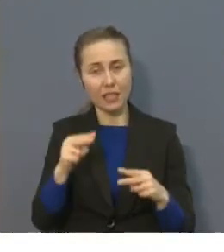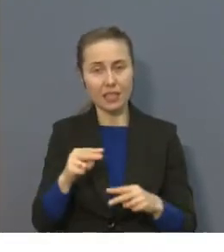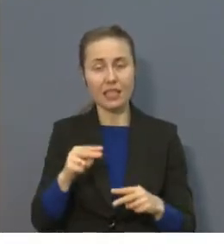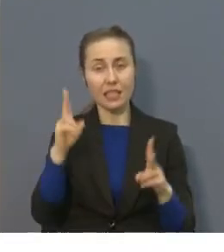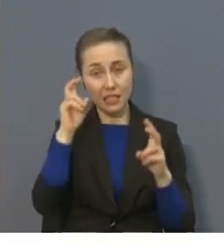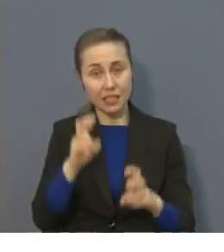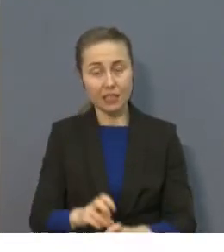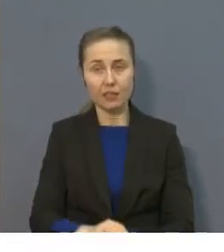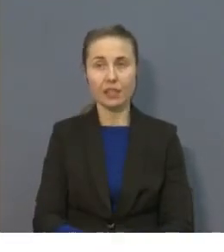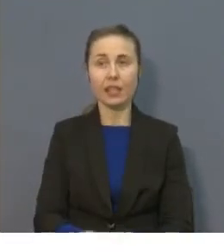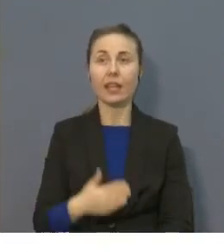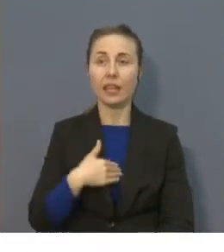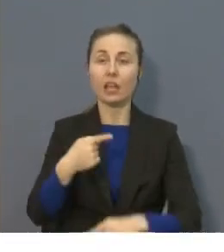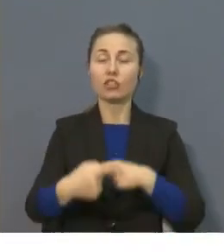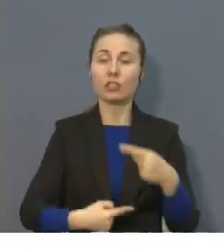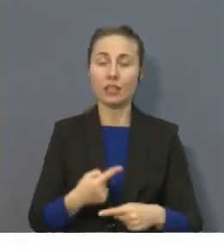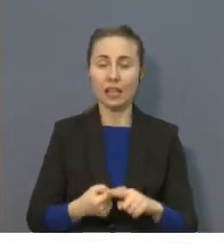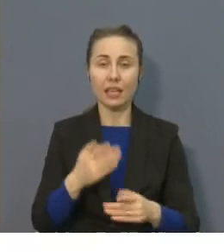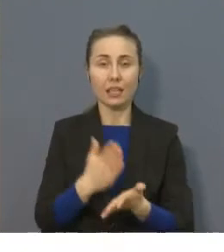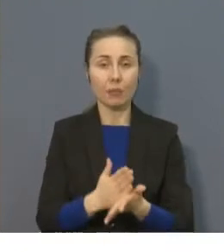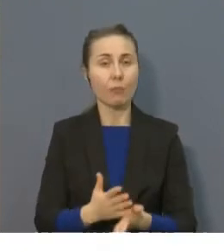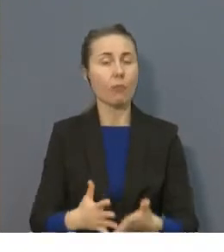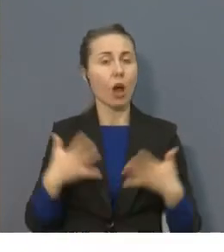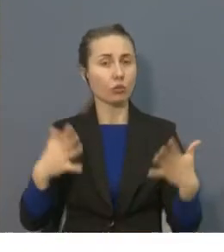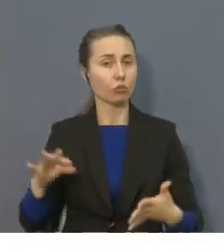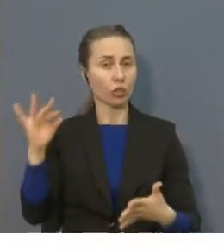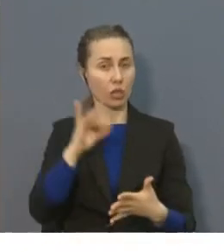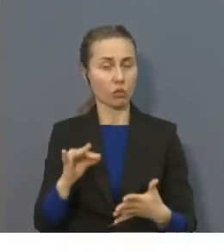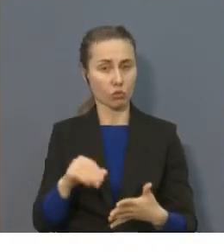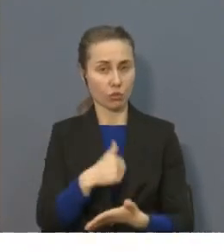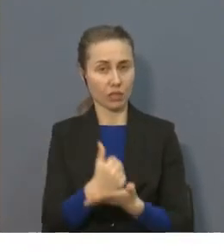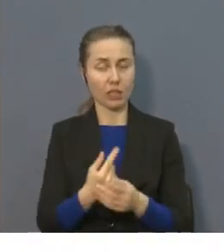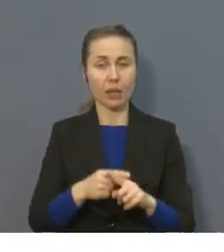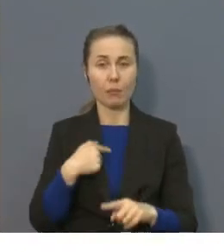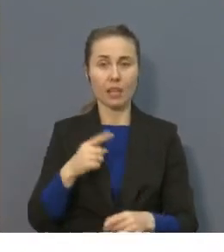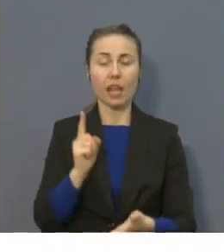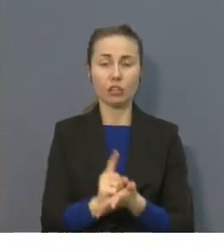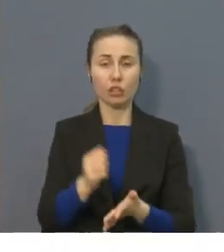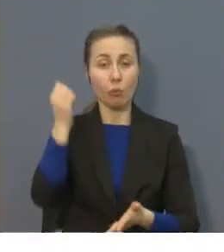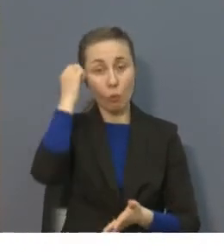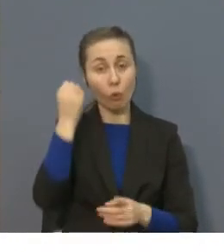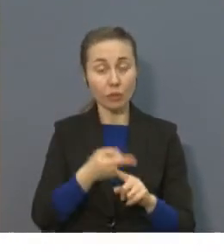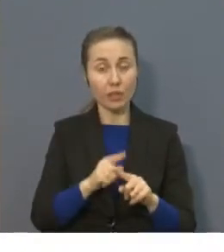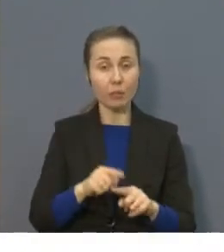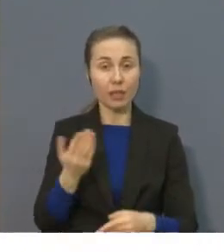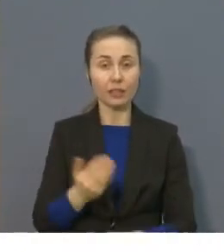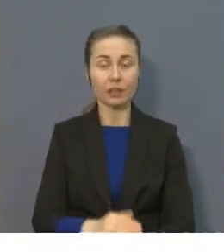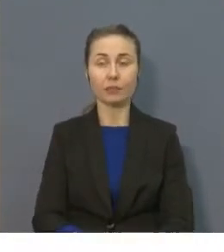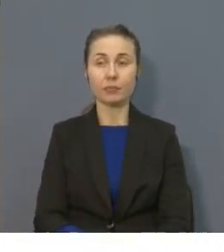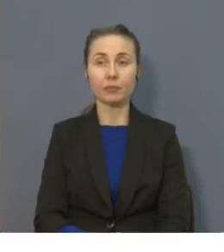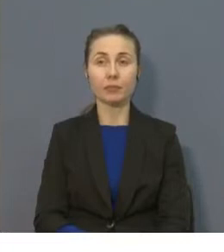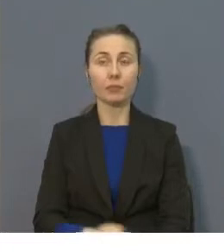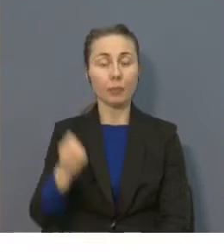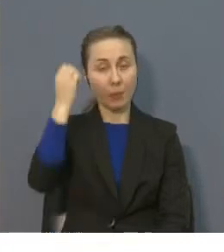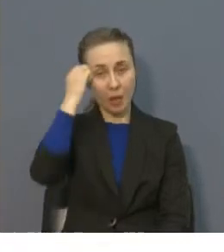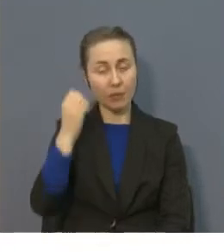негіздері бар, бастаулары бар. Ол бірден бір аспаннан түсіп, аяғы салбырап келген дүние емес. Сондықтан осыны біз жадымызға